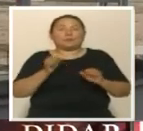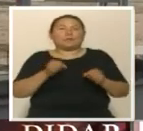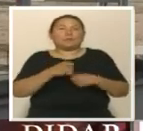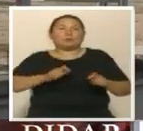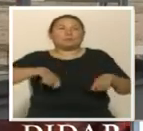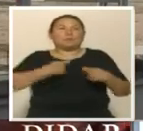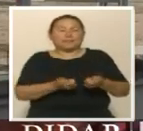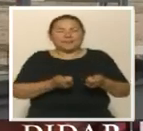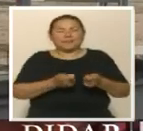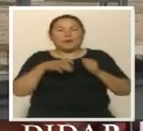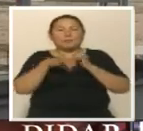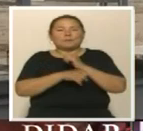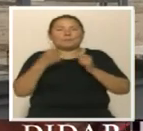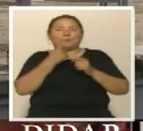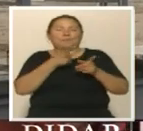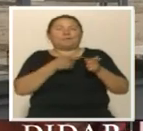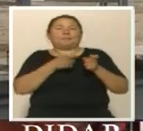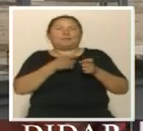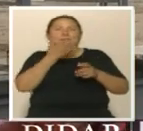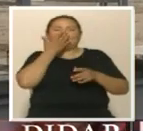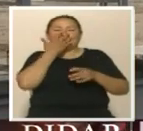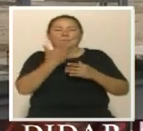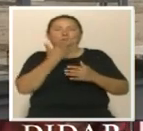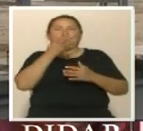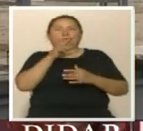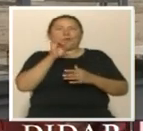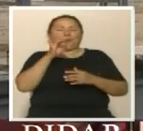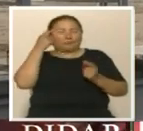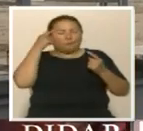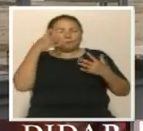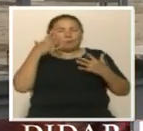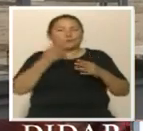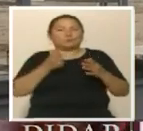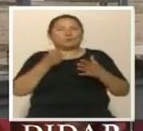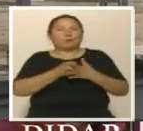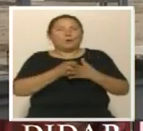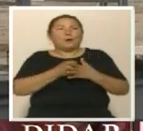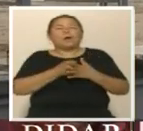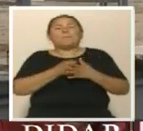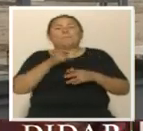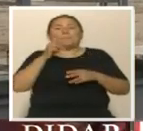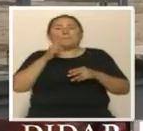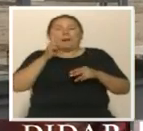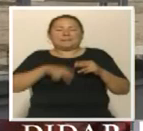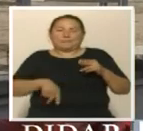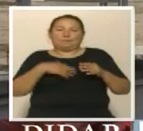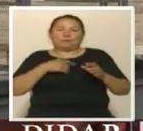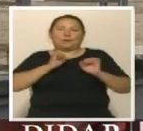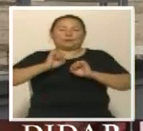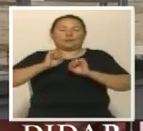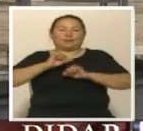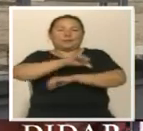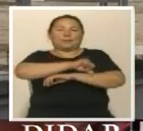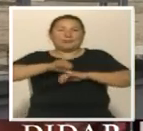невозможно передать. После первого выстрела и запаха пороха от него я понял, что до последнего вздоха буду стоять на защите нашей